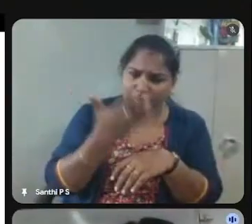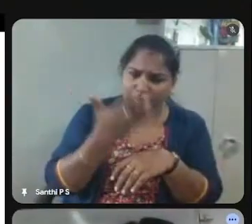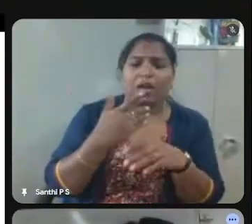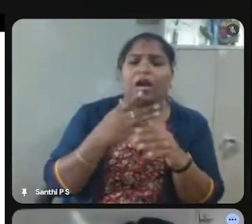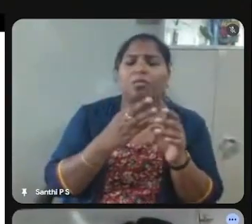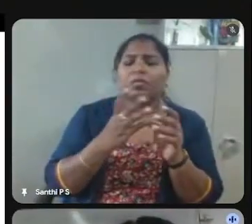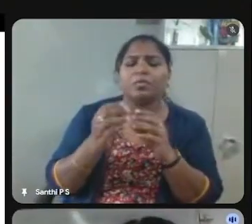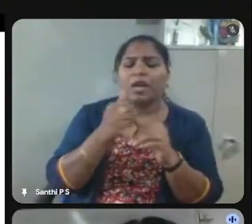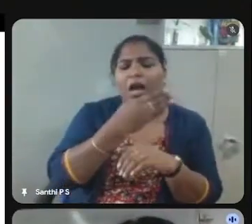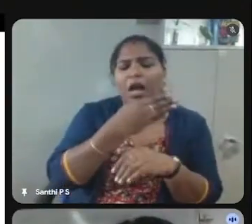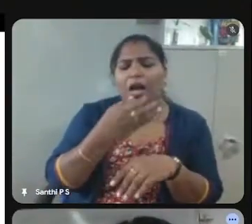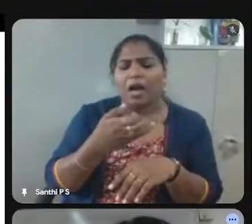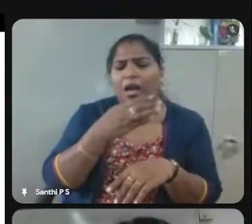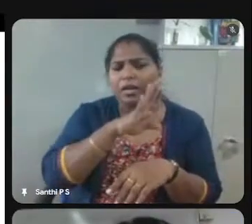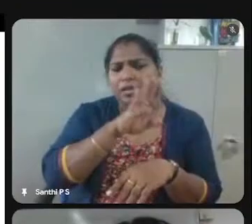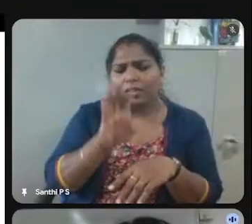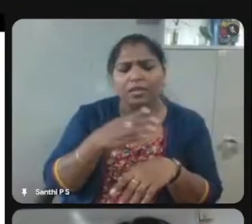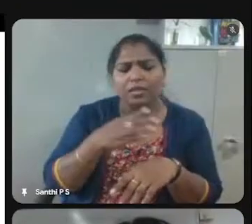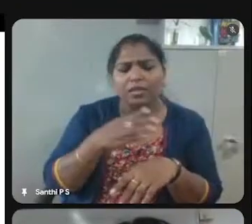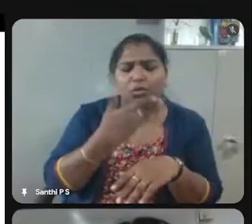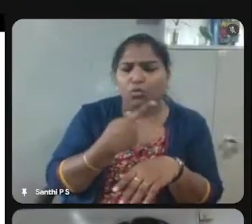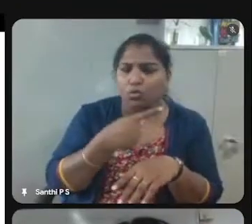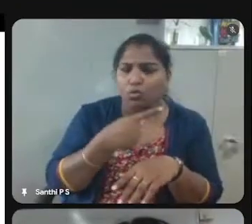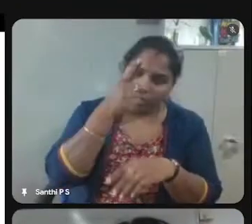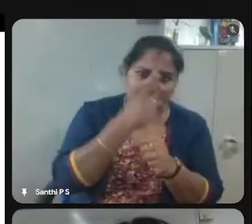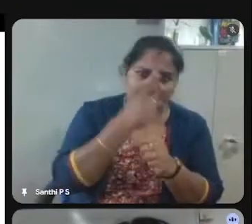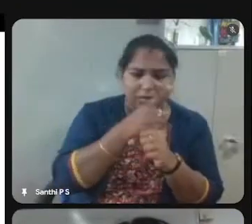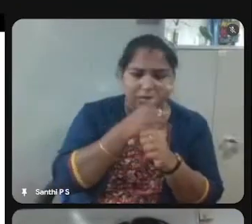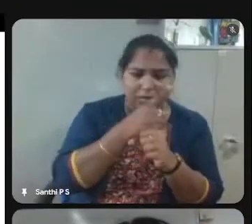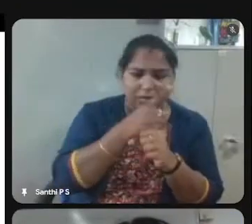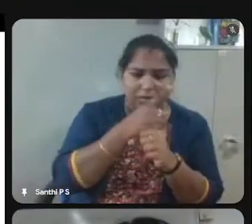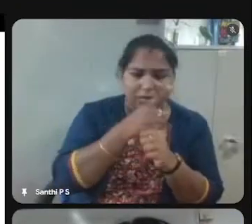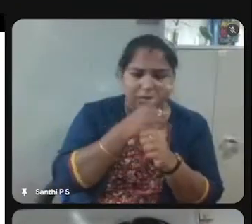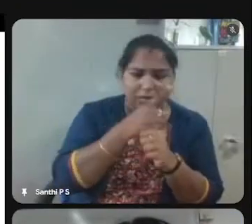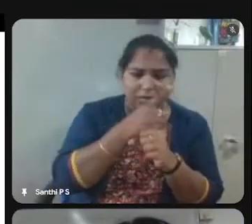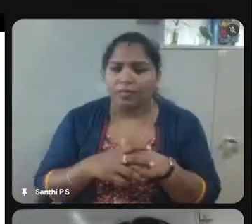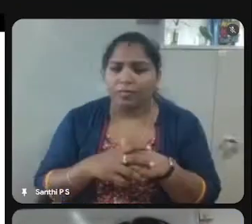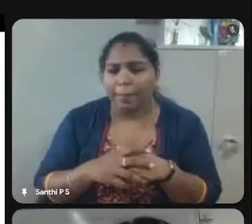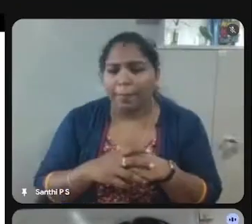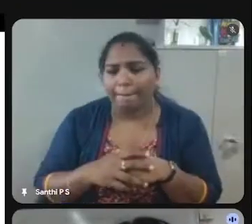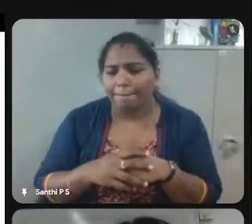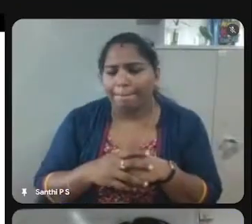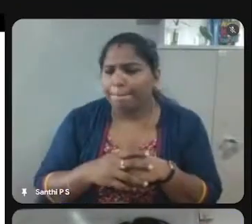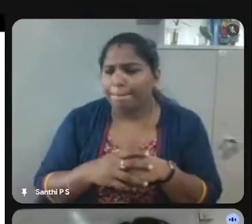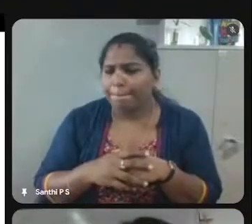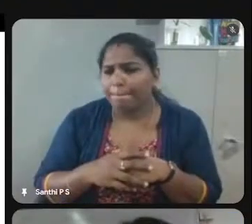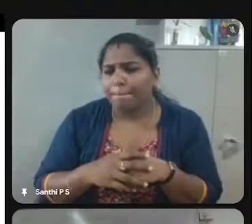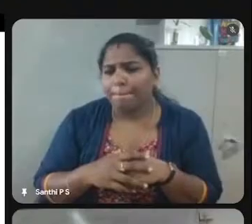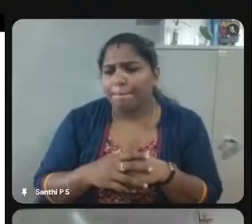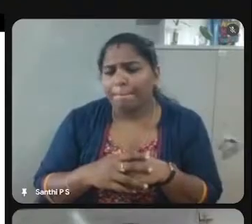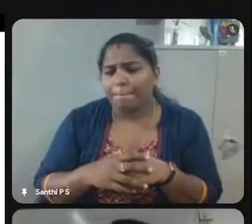പഠിപ്പിക്കുന്നത്? അമ്മ പഠിപ്പിച്ച? അവിടുന്ന് തന്നെ. ഇപ്പൊ അവള് പിന്നെ കൂട്ടി വായിക്കാനൊക്കെ തുടങ്ങി. മലയാളം ആണെങ്കിലും ഒക്കെ